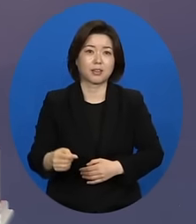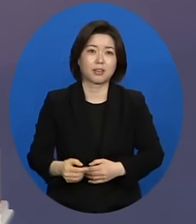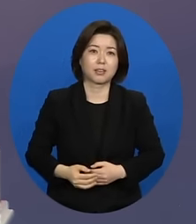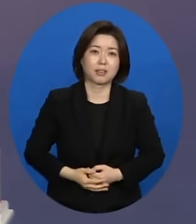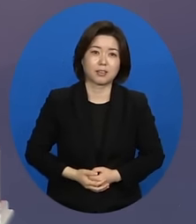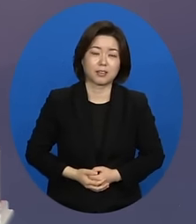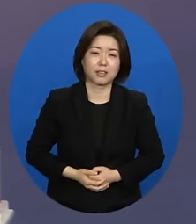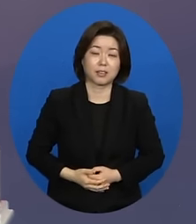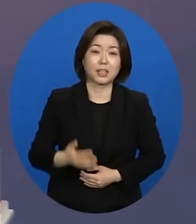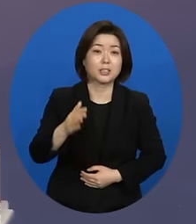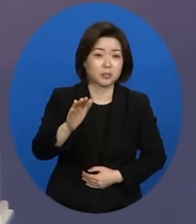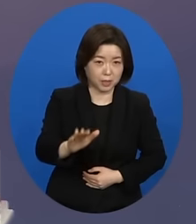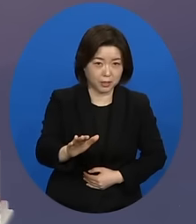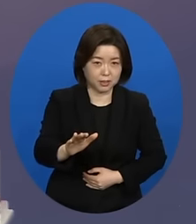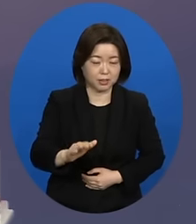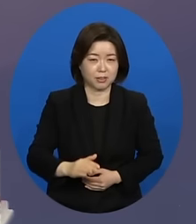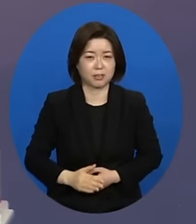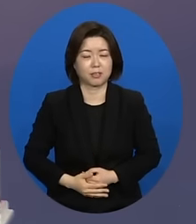다만